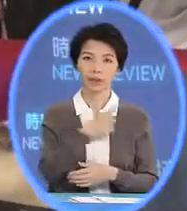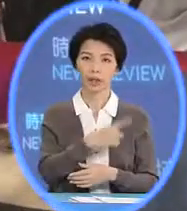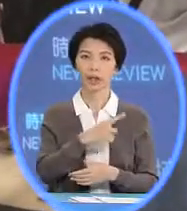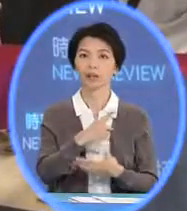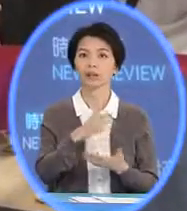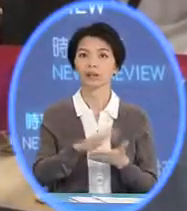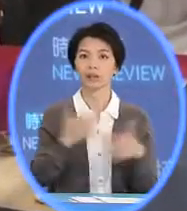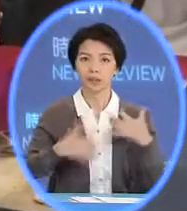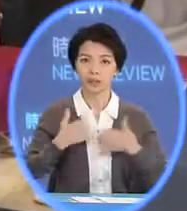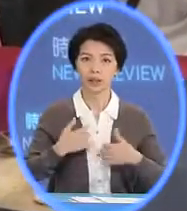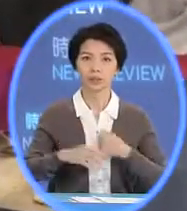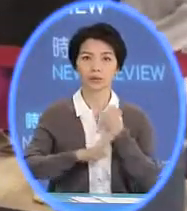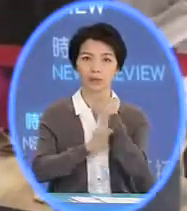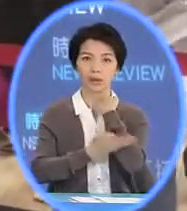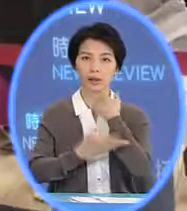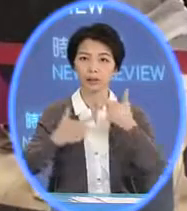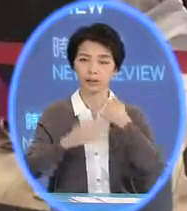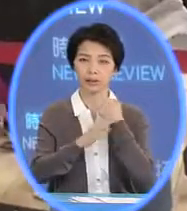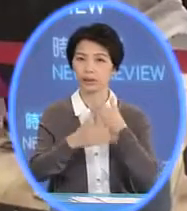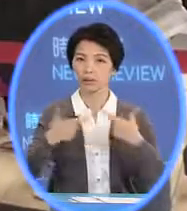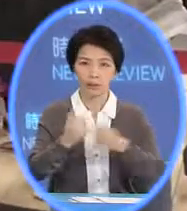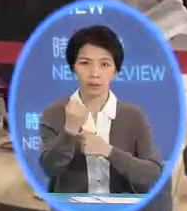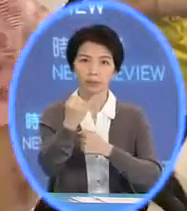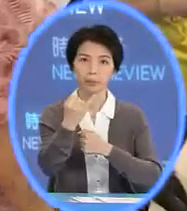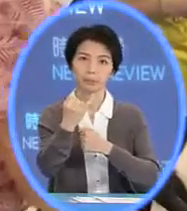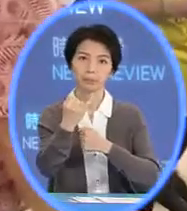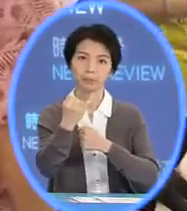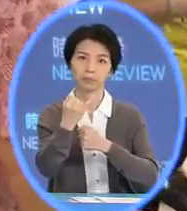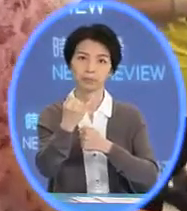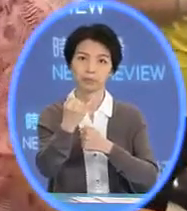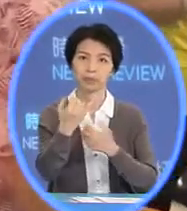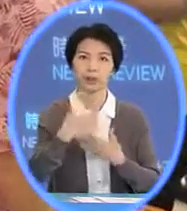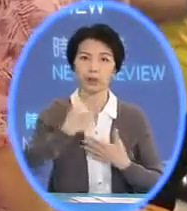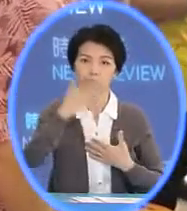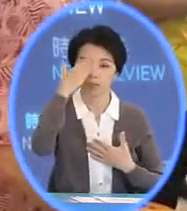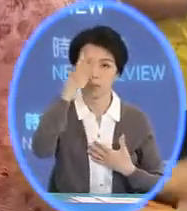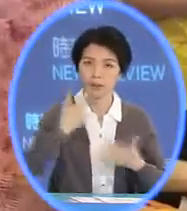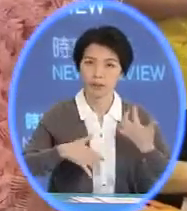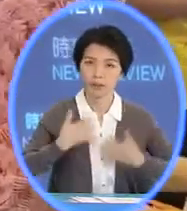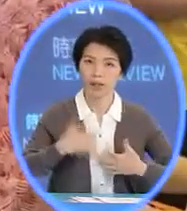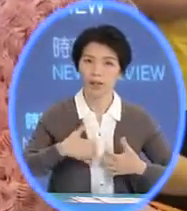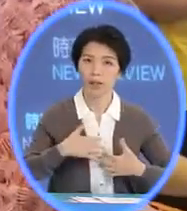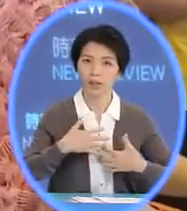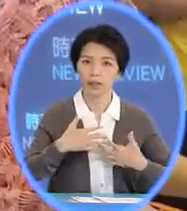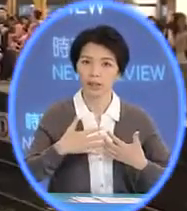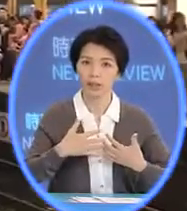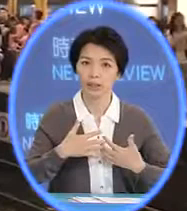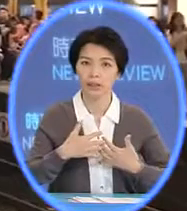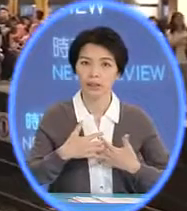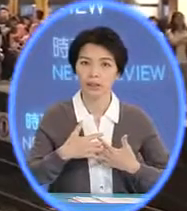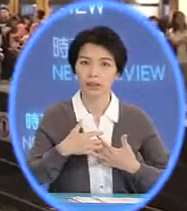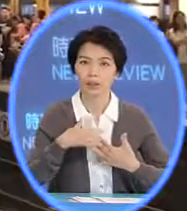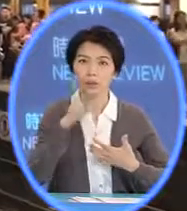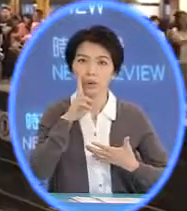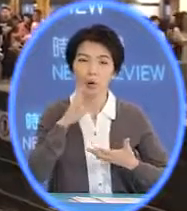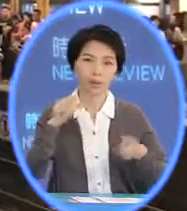況緊急規例條例並唔適用。 我的理解的緊急情況咧，就講緊係一啲，譬如即係大嘅